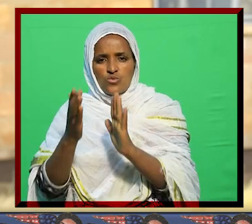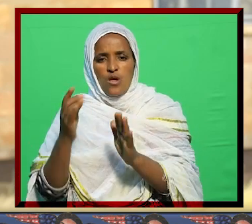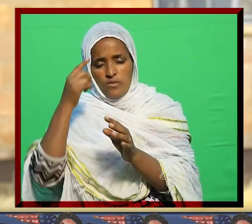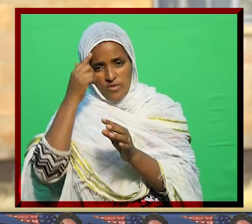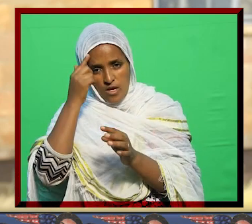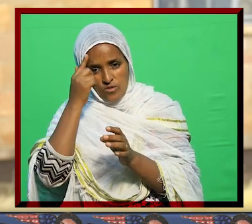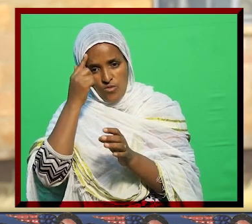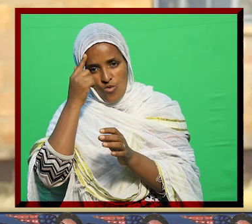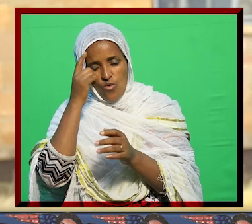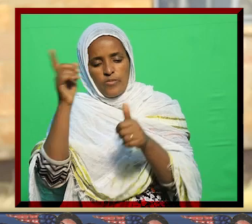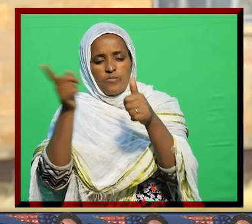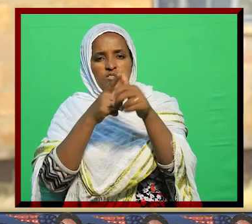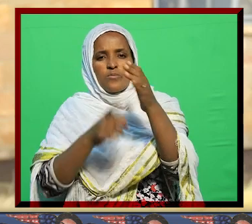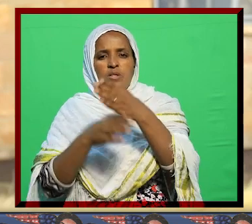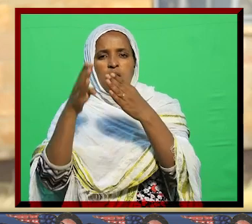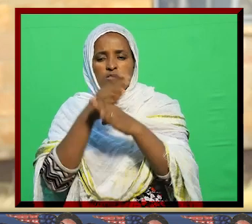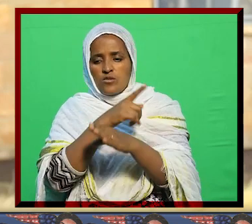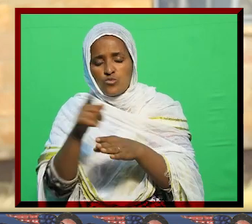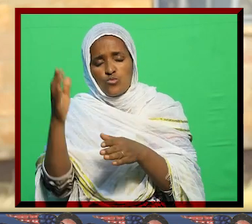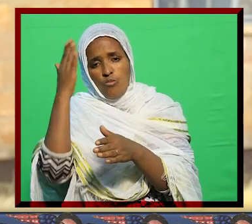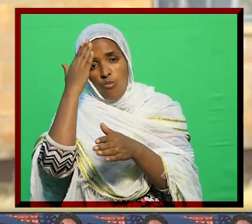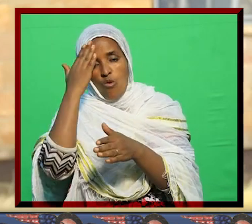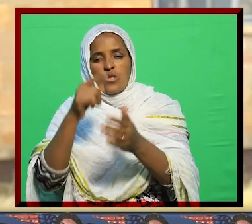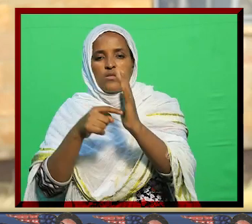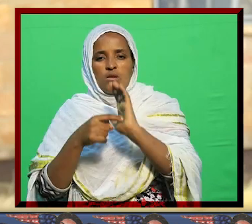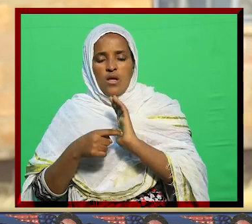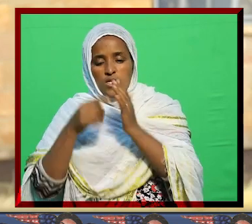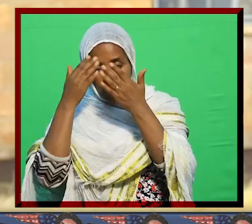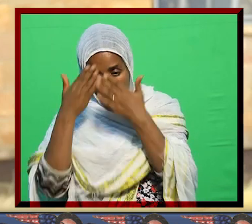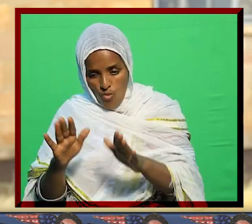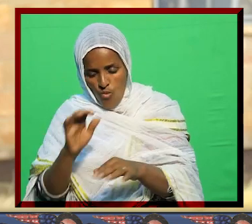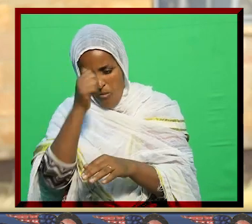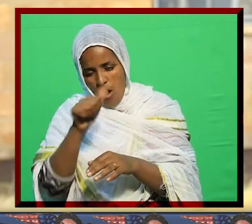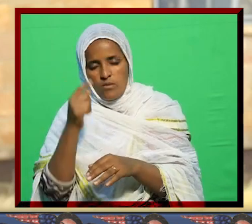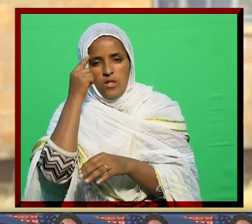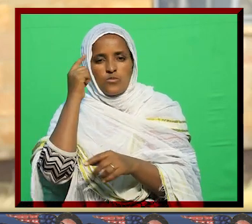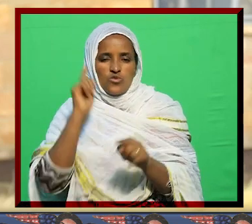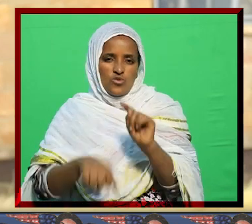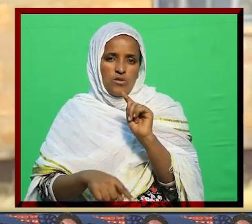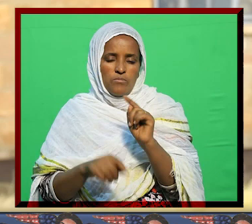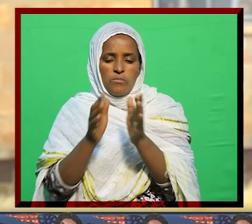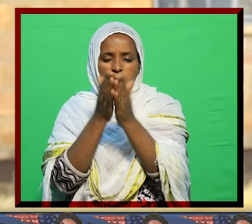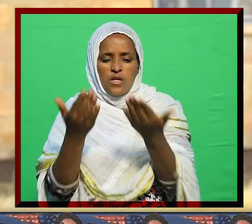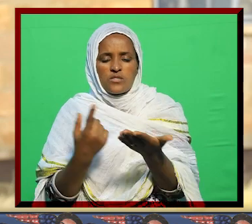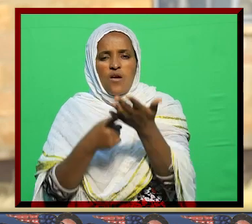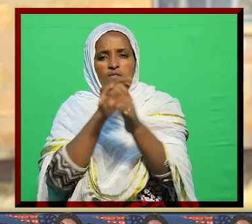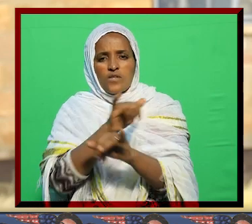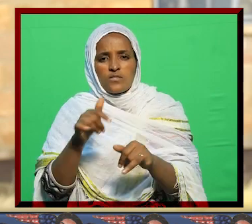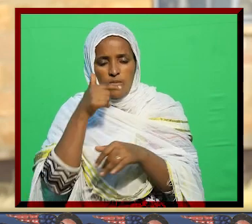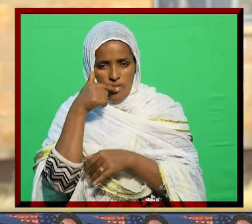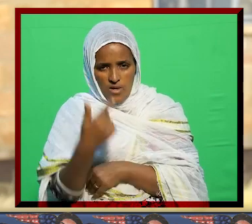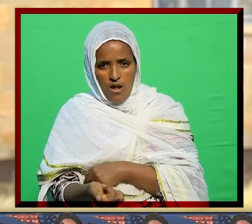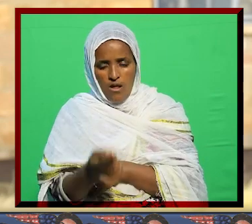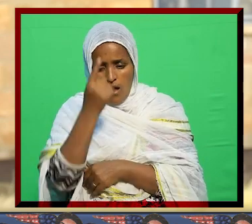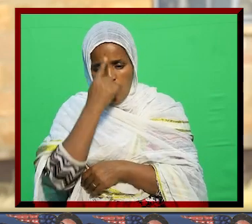ኢትዮጵያውያን ቅዱሳን የምናስባቸው በመጀመሪያ እነሱ ማወቅ ነው የሚጠይቀን። ሳያውቁ ማንም ሊያስበው አይቻልም። መጽሐፍ እንዲህ ይላል፣